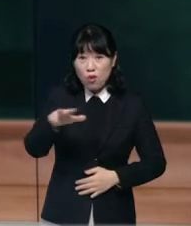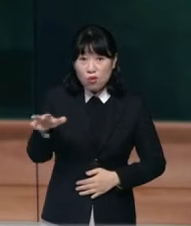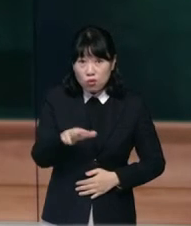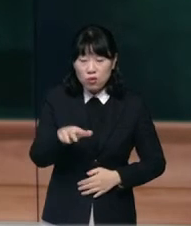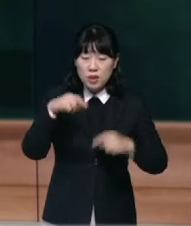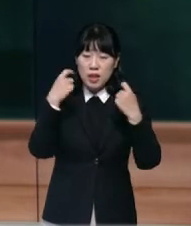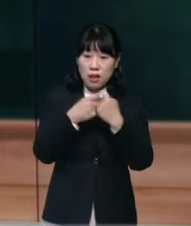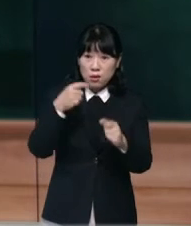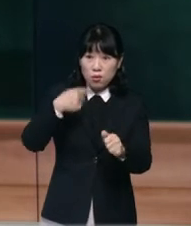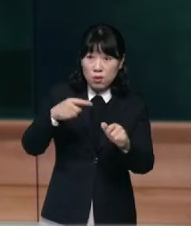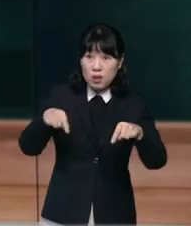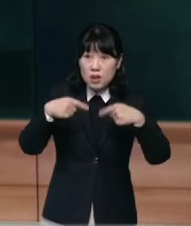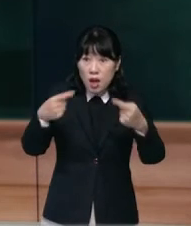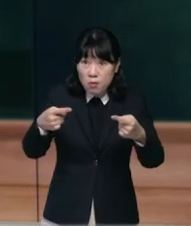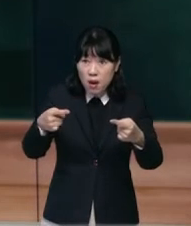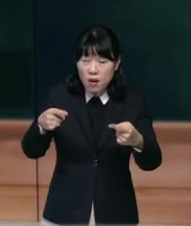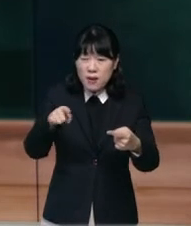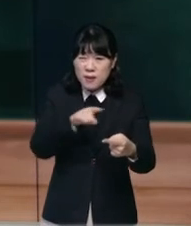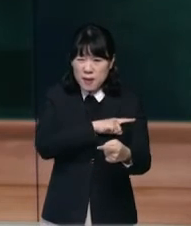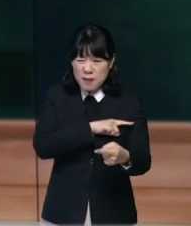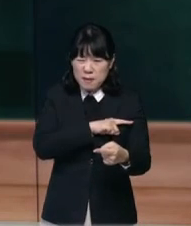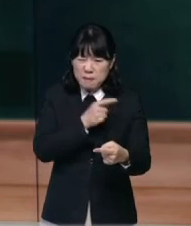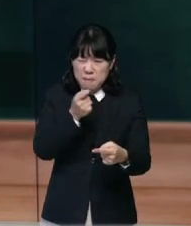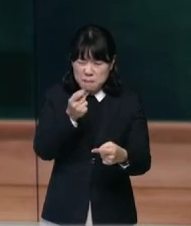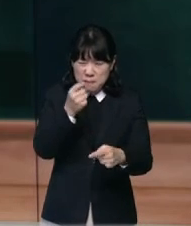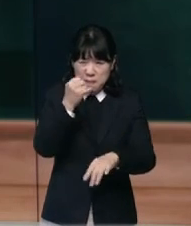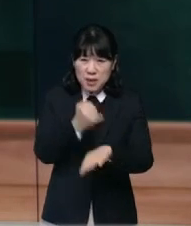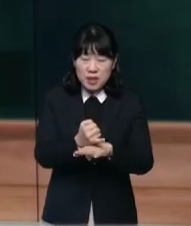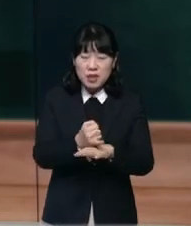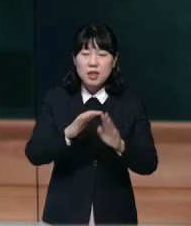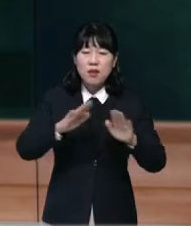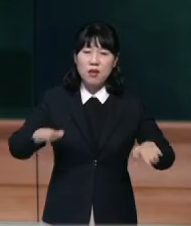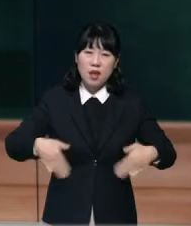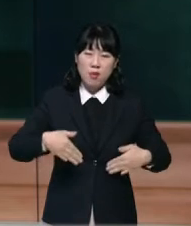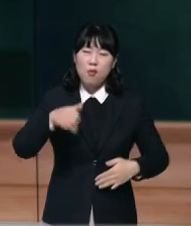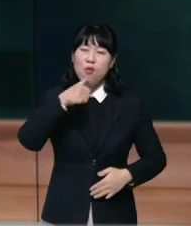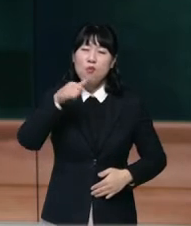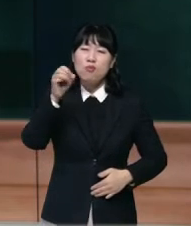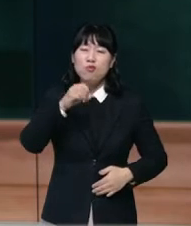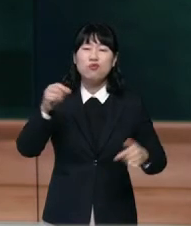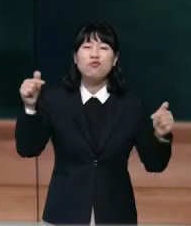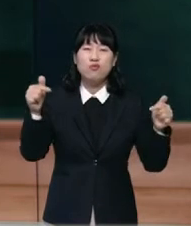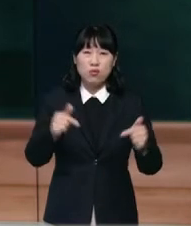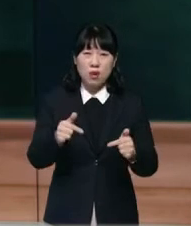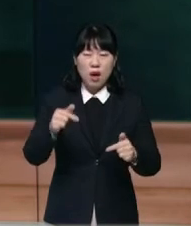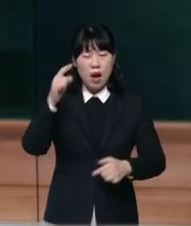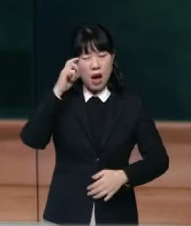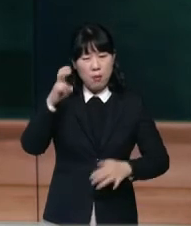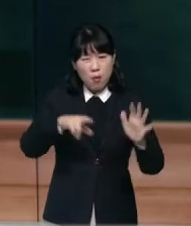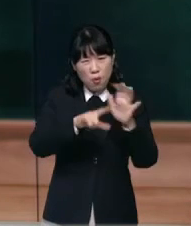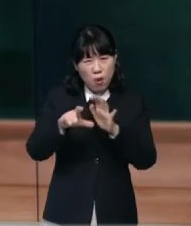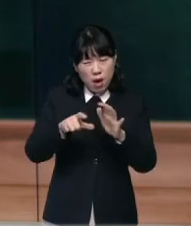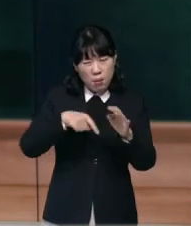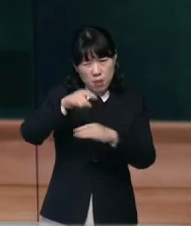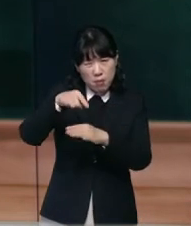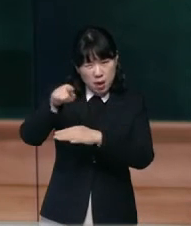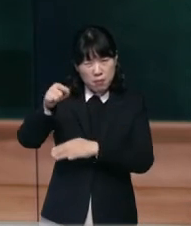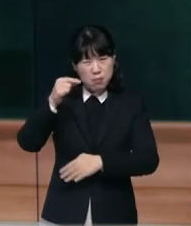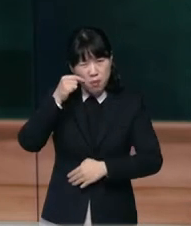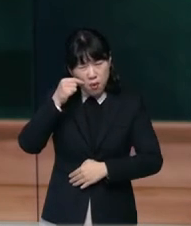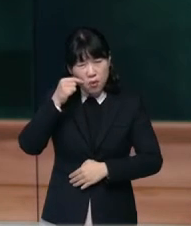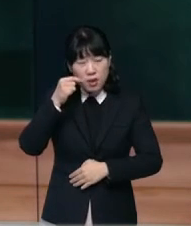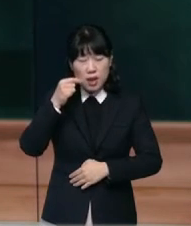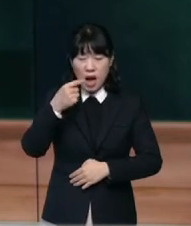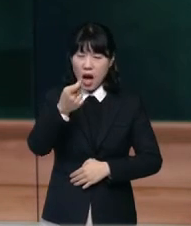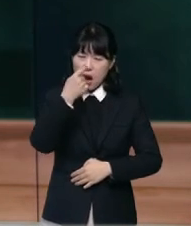사교육 참여 비율이 가장 낮은 전남도 5% 감소했습니다 아무래도 컬은 알고 로 밖에 나가지 못하고